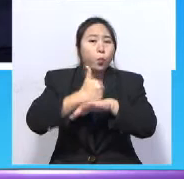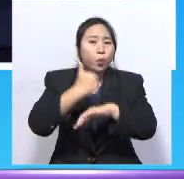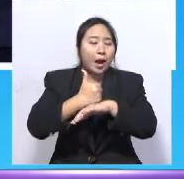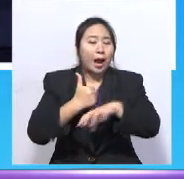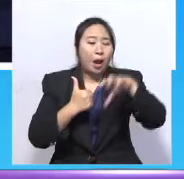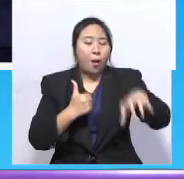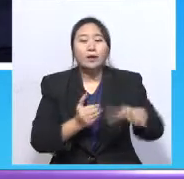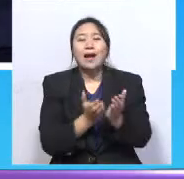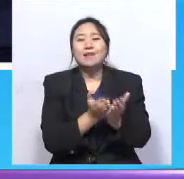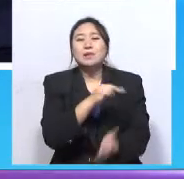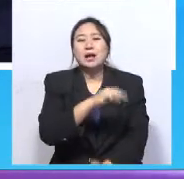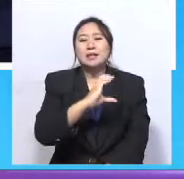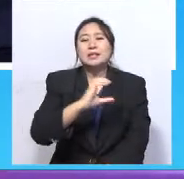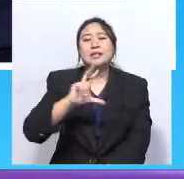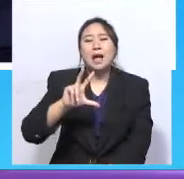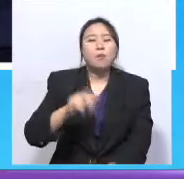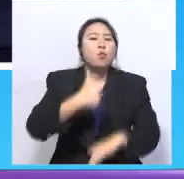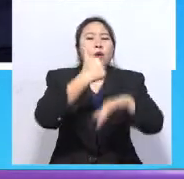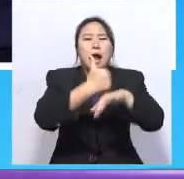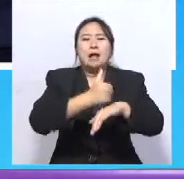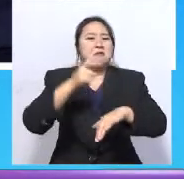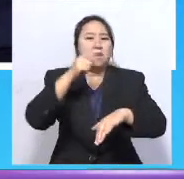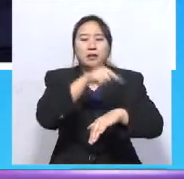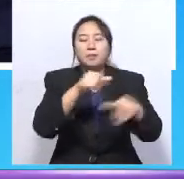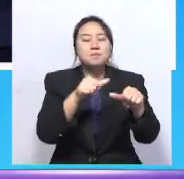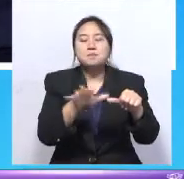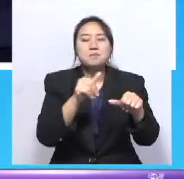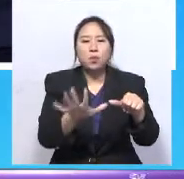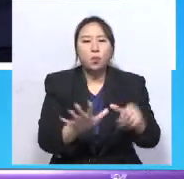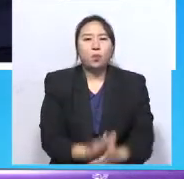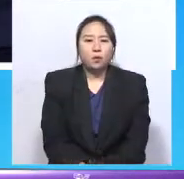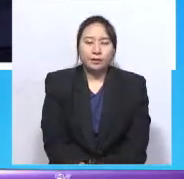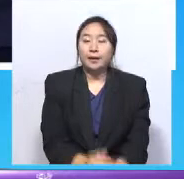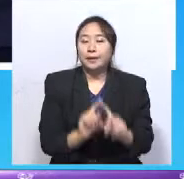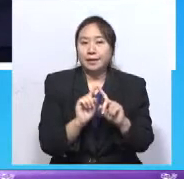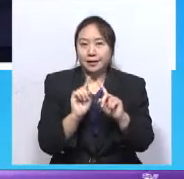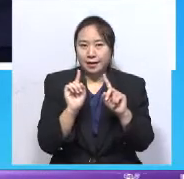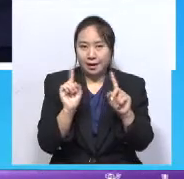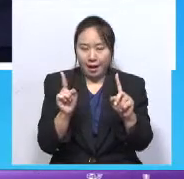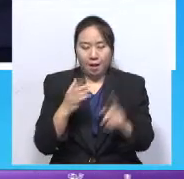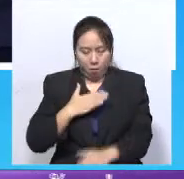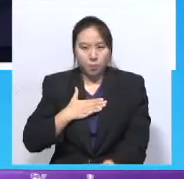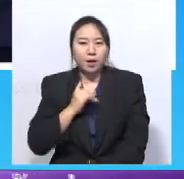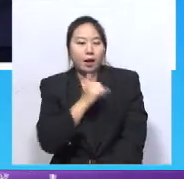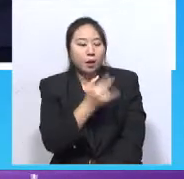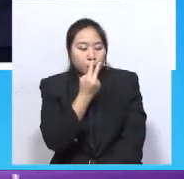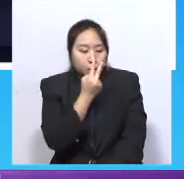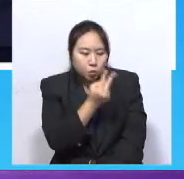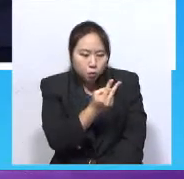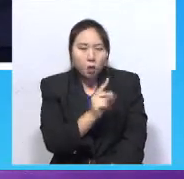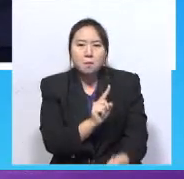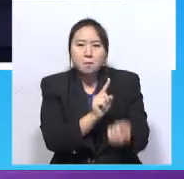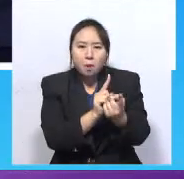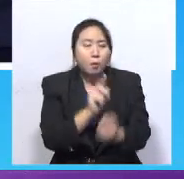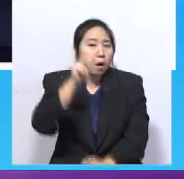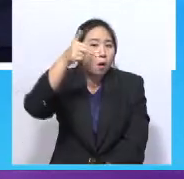ของท่าเทียบเรือ C3เนี่ยเขาไม่อยู่นะครับก็แต่เราผมเนี่ยก็เข้าไปดูแต่ว่าก็พบว่ากล้องว